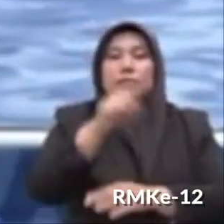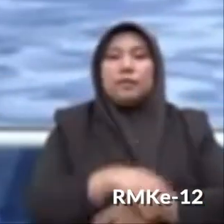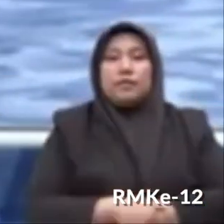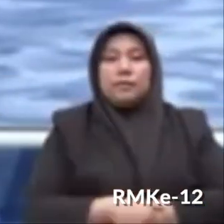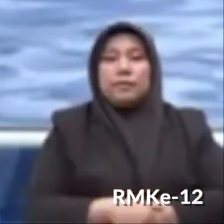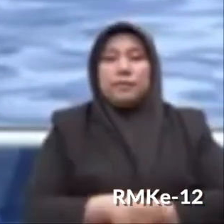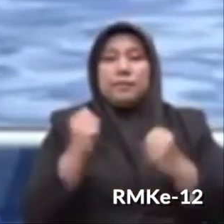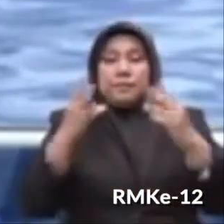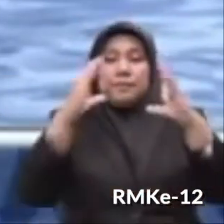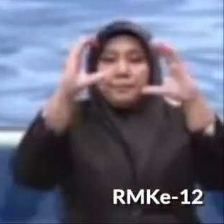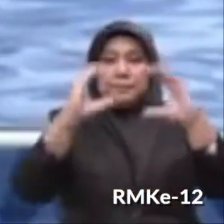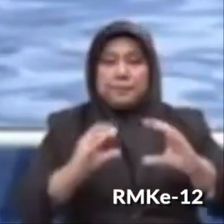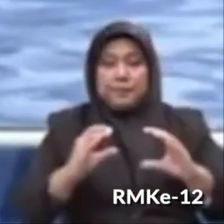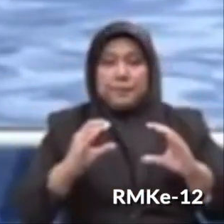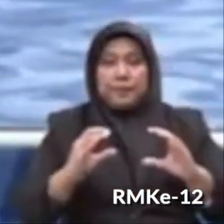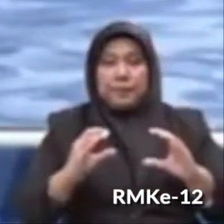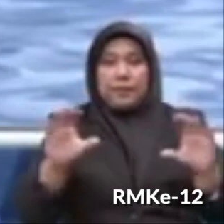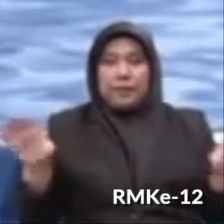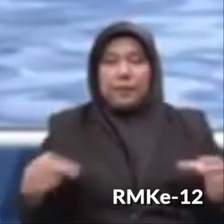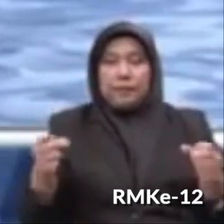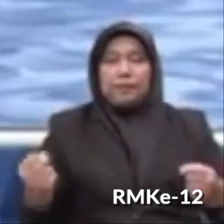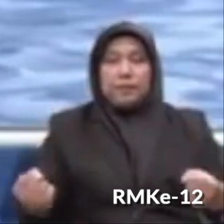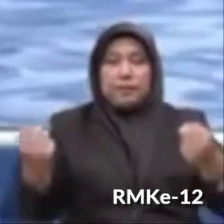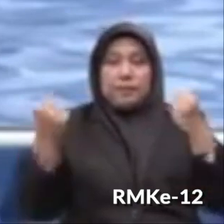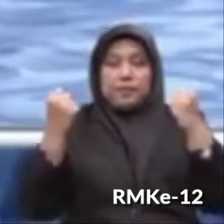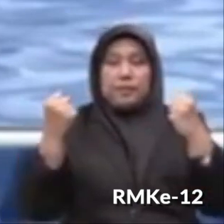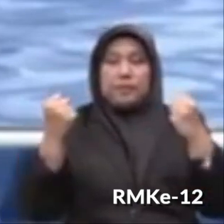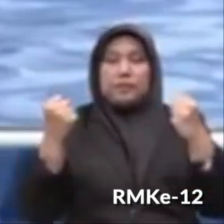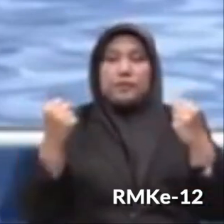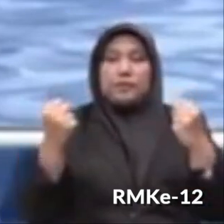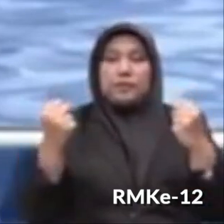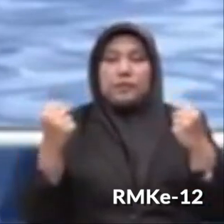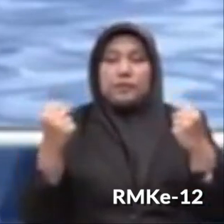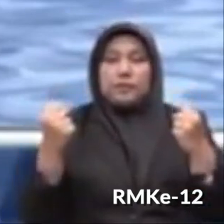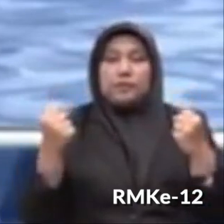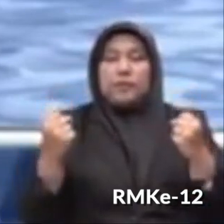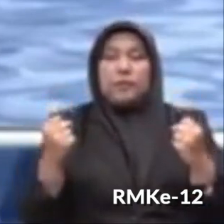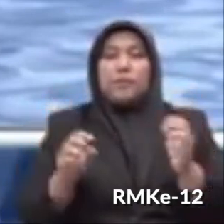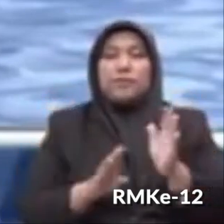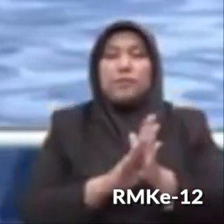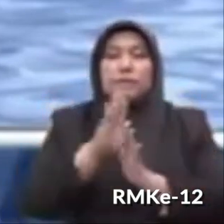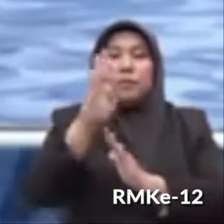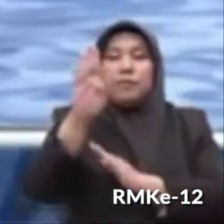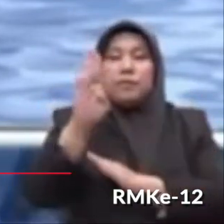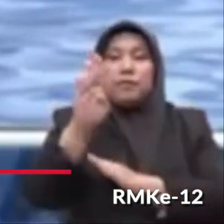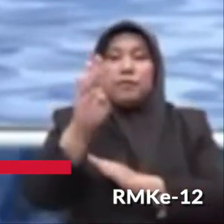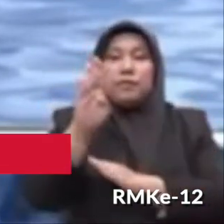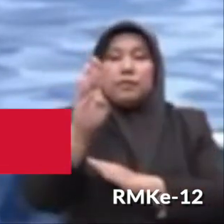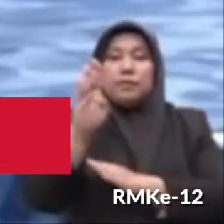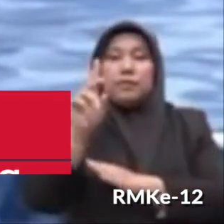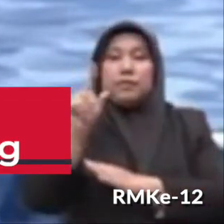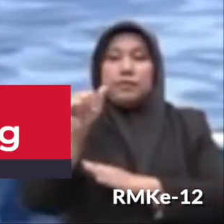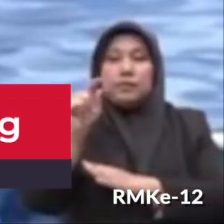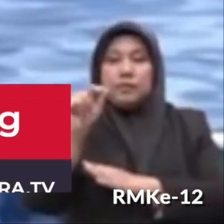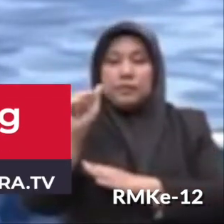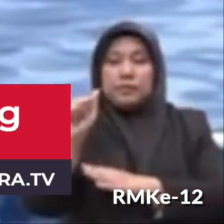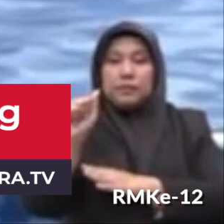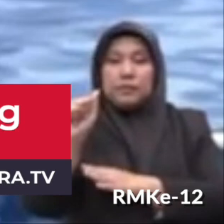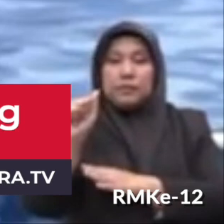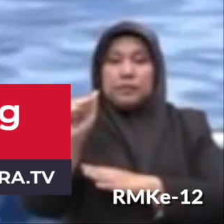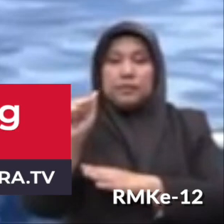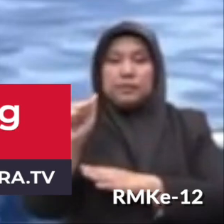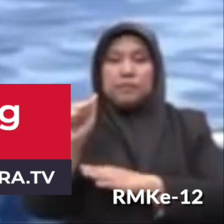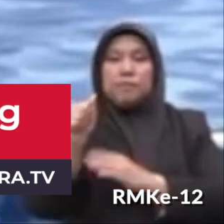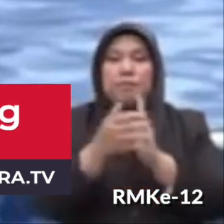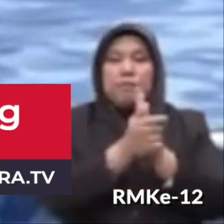termasuk memperkukuh tata kelola membangun analitis data daya berpusat serta membangunkan bakat